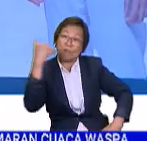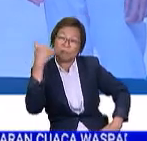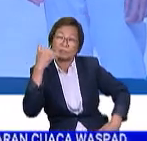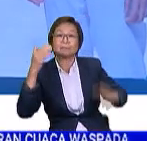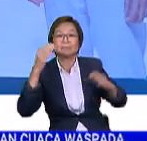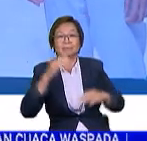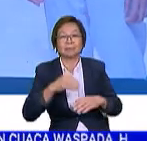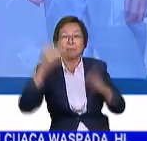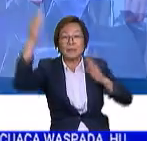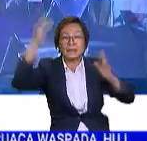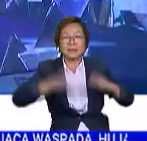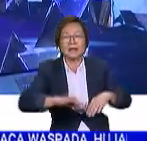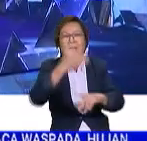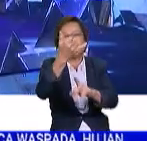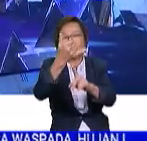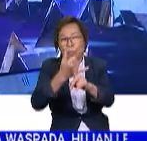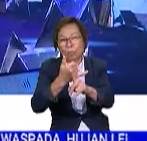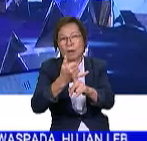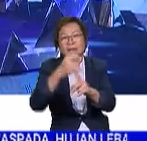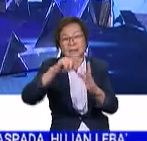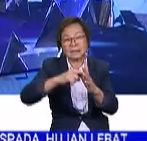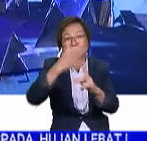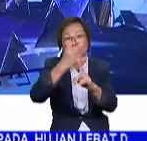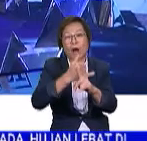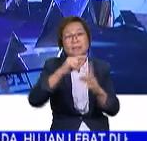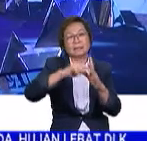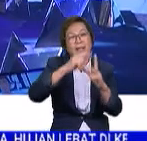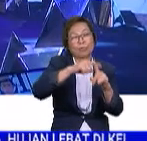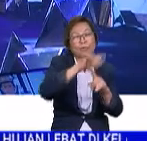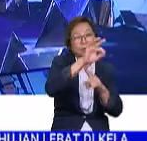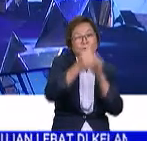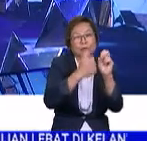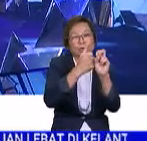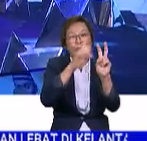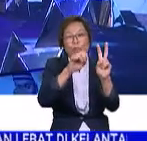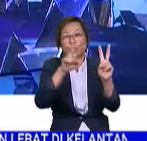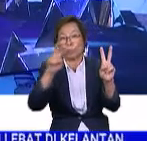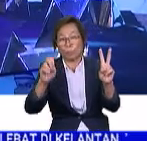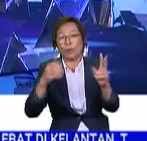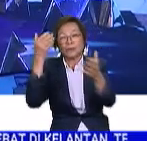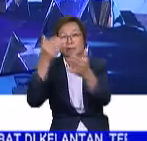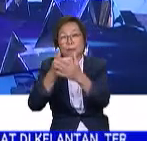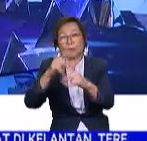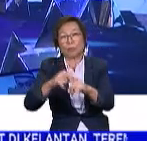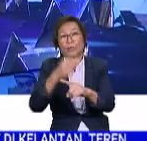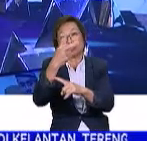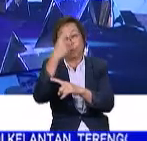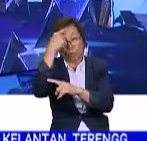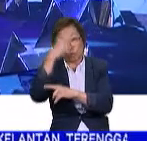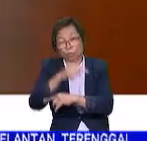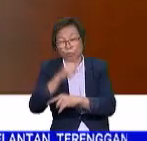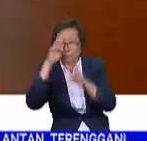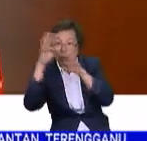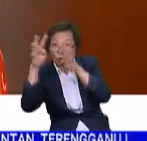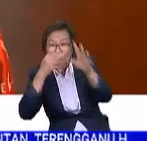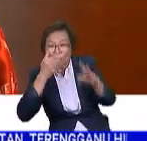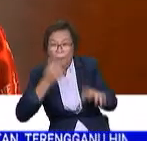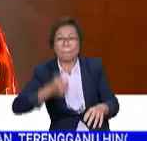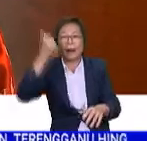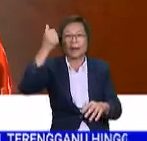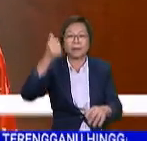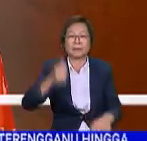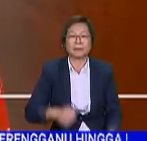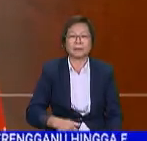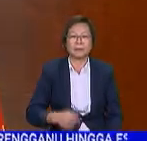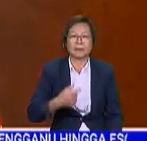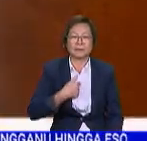latihan selama 6 bulan sejak September 2020 sehingga Februari tahun ini bagi menghasilkan rekaan yang terbaik. Inspirasi yang